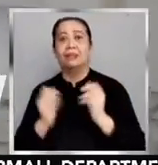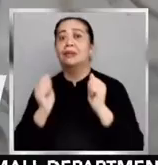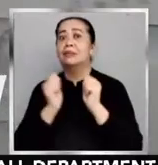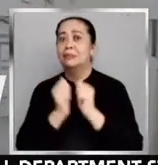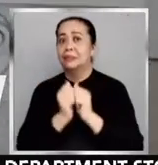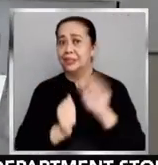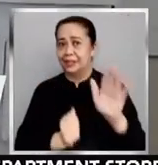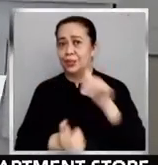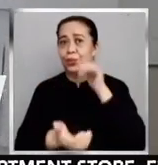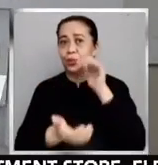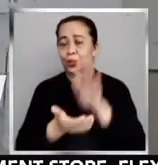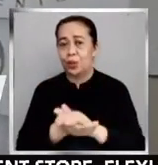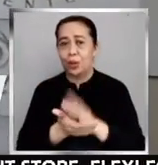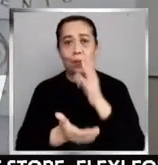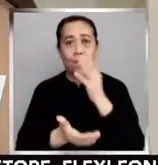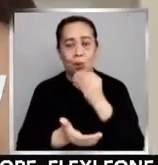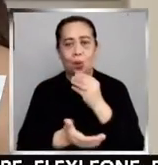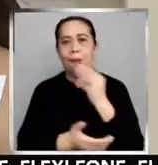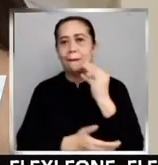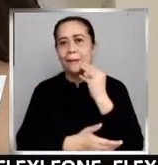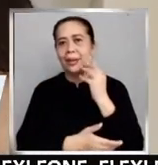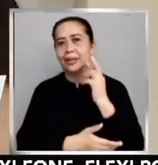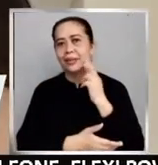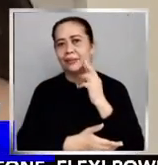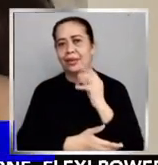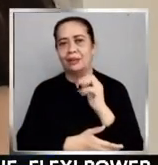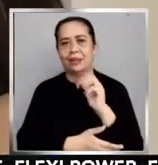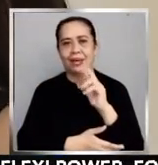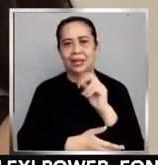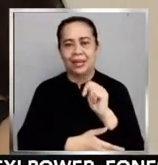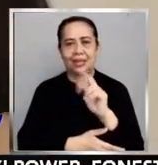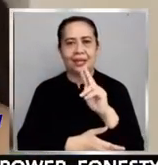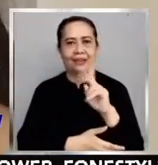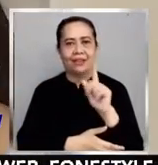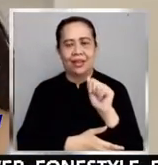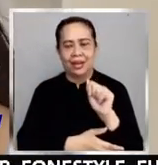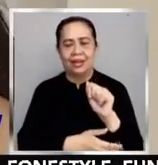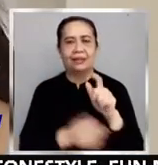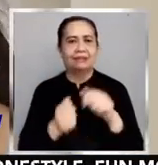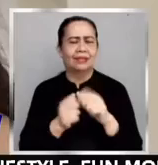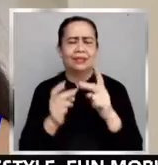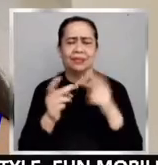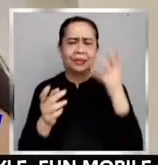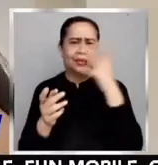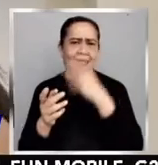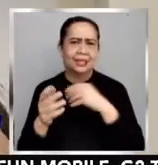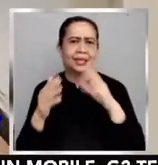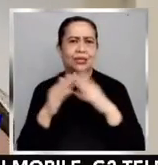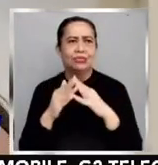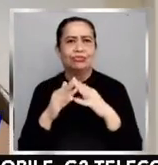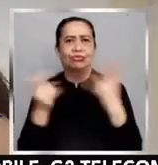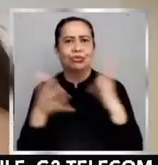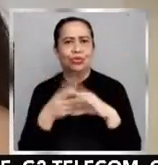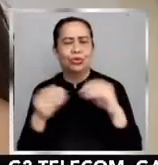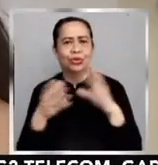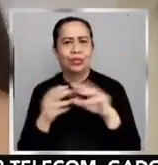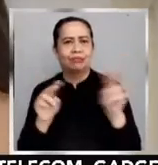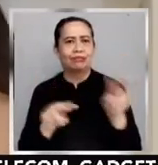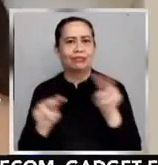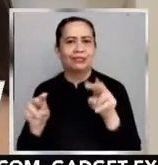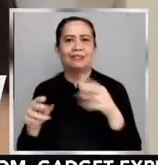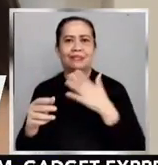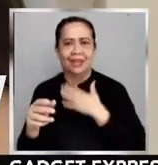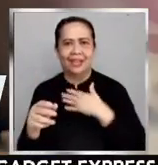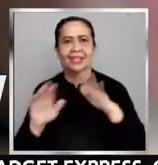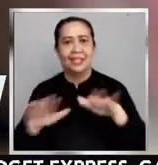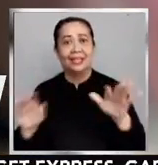niyang si primetime queen Marian Rivera. Sobrang ganda ng story niya, tapos very light lang at mapapanood ng mga anak ko. So yun ang mahalaga